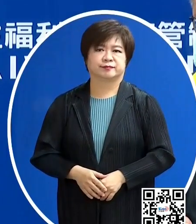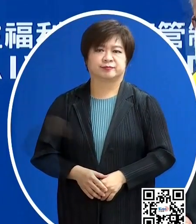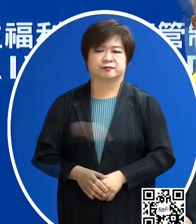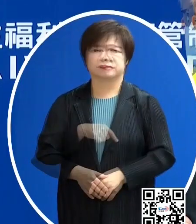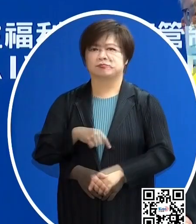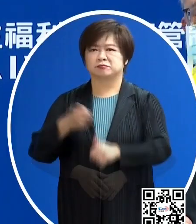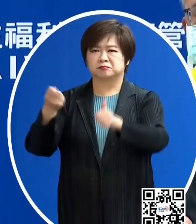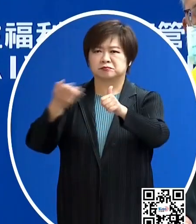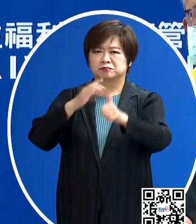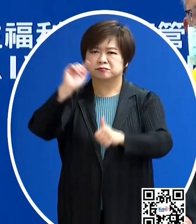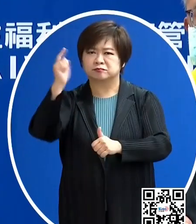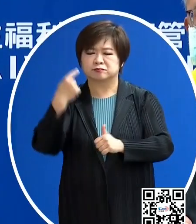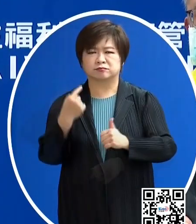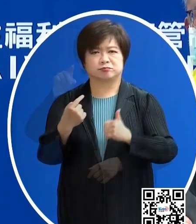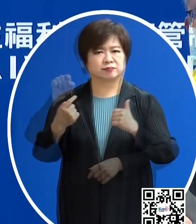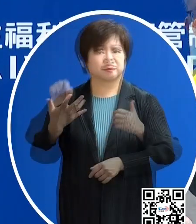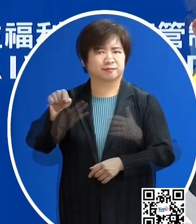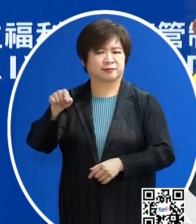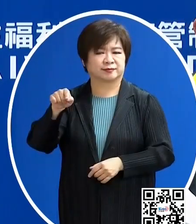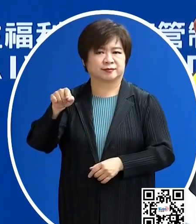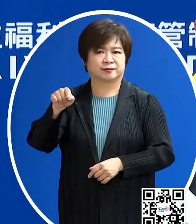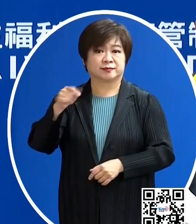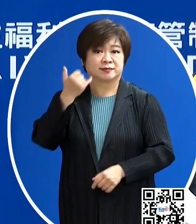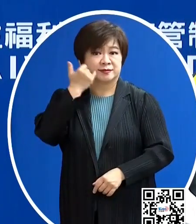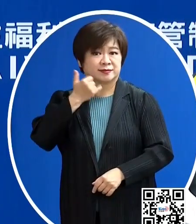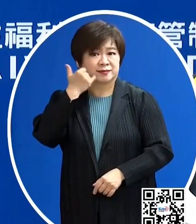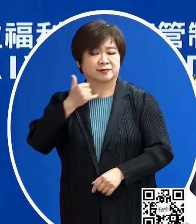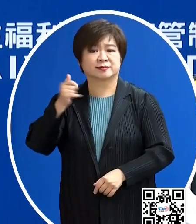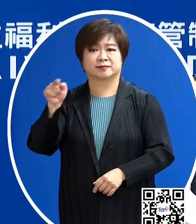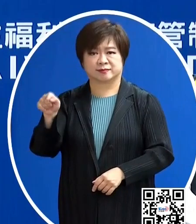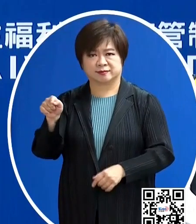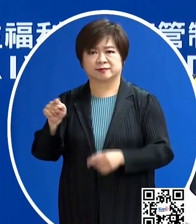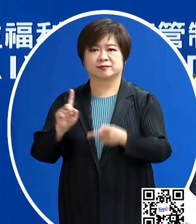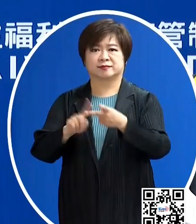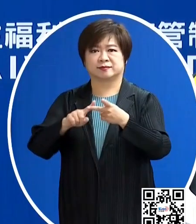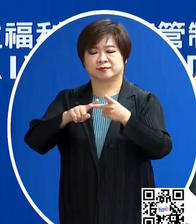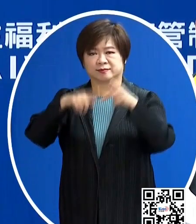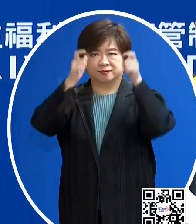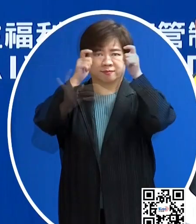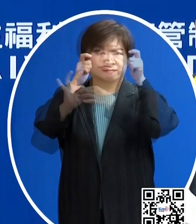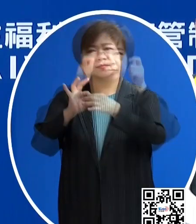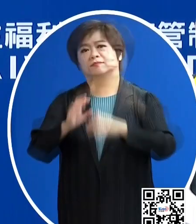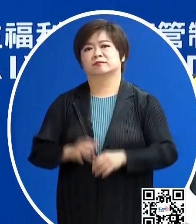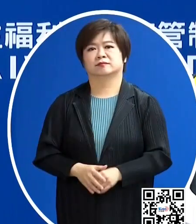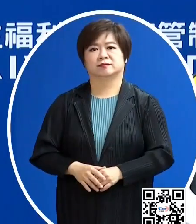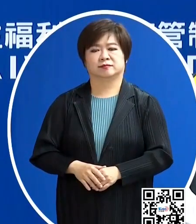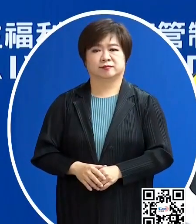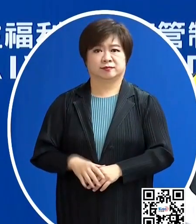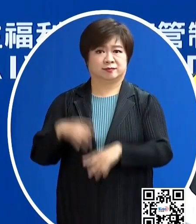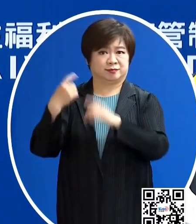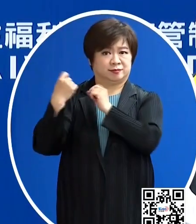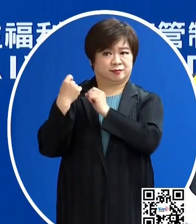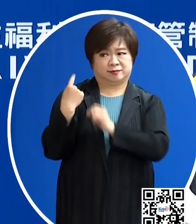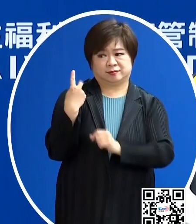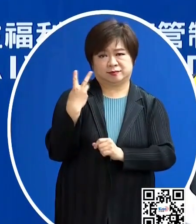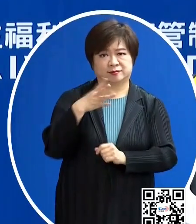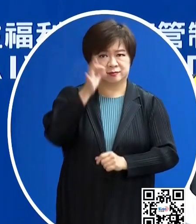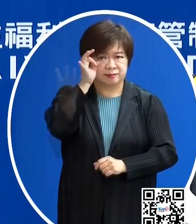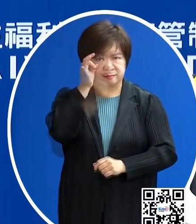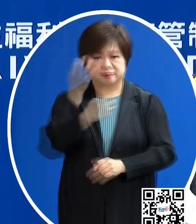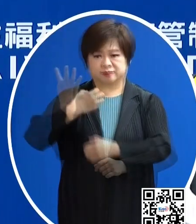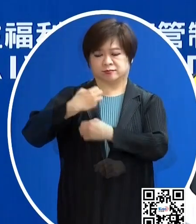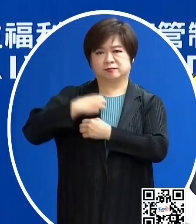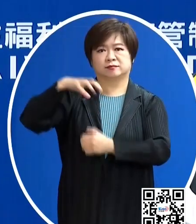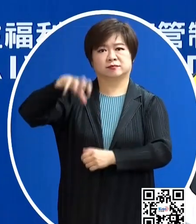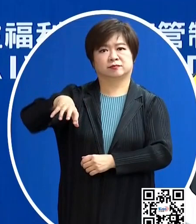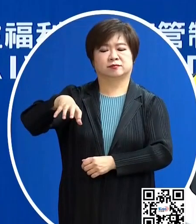当然有很多的不同的传染源基隆、高雄这都是在娱乐圈里面。这几天也看到说有几个